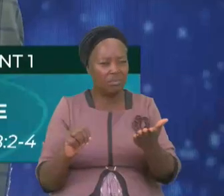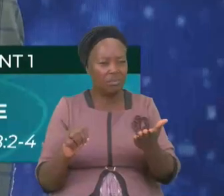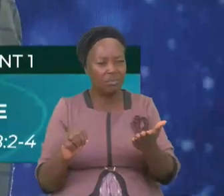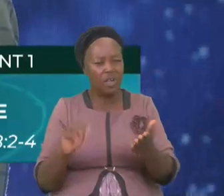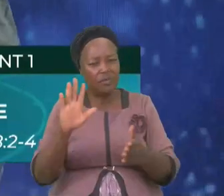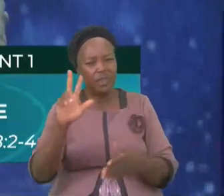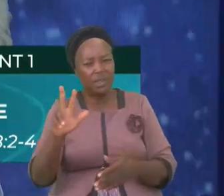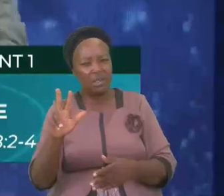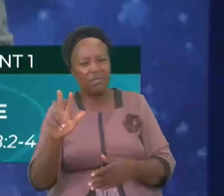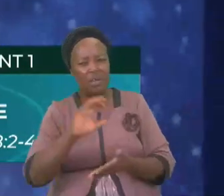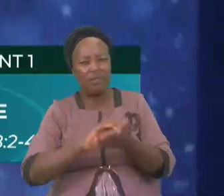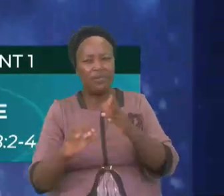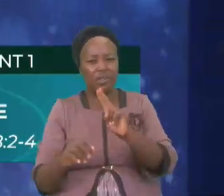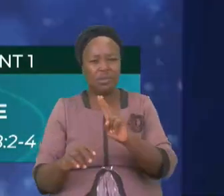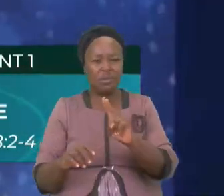verset 2.